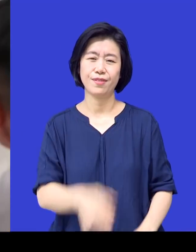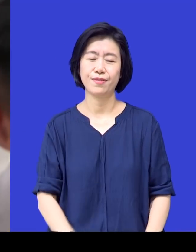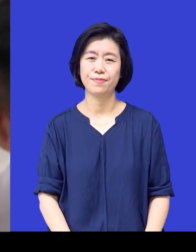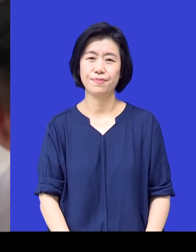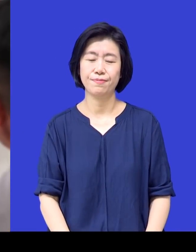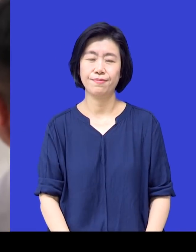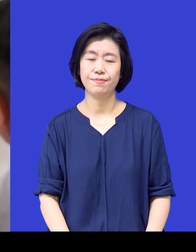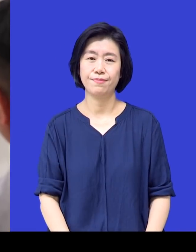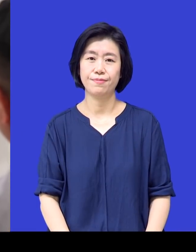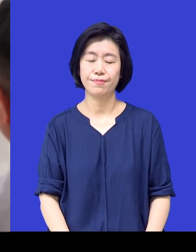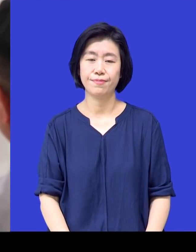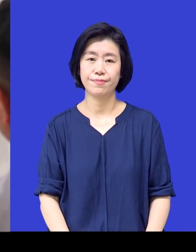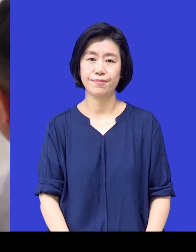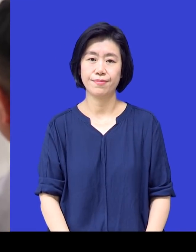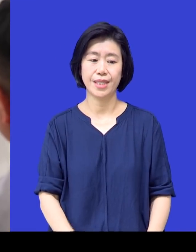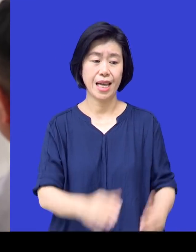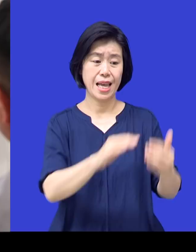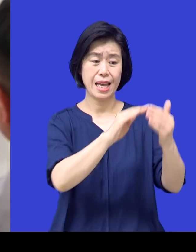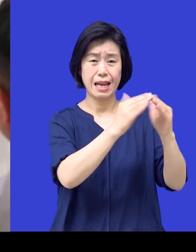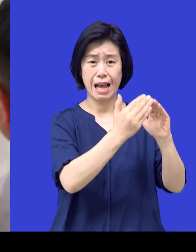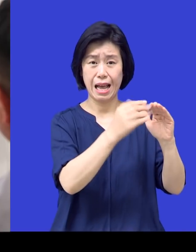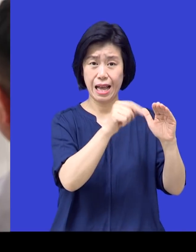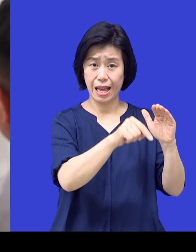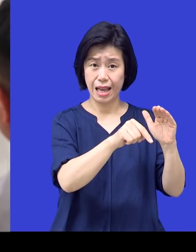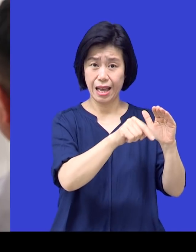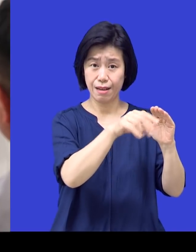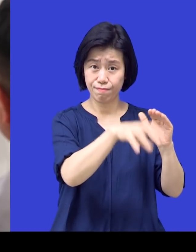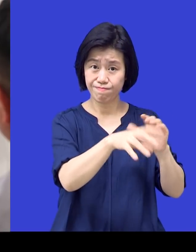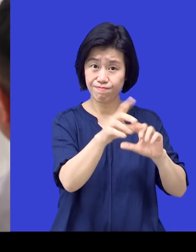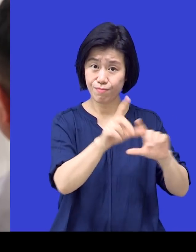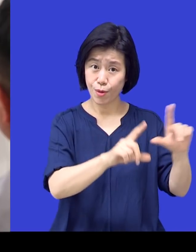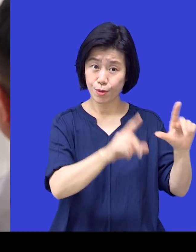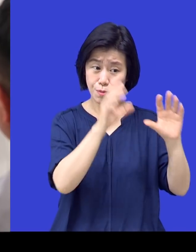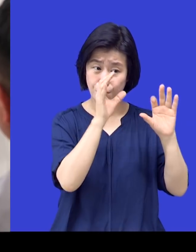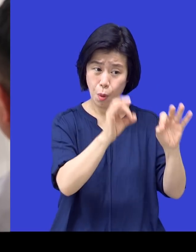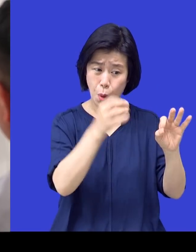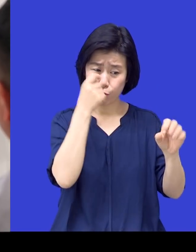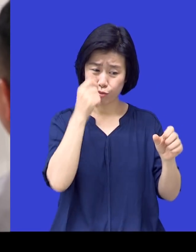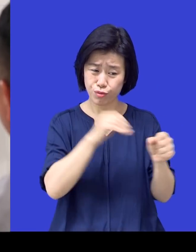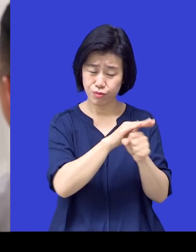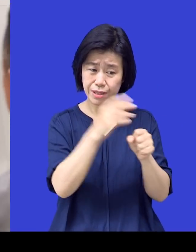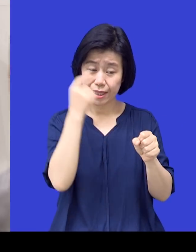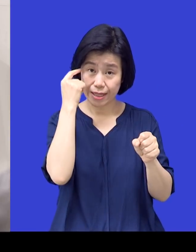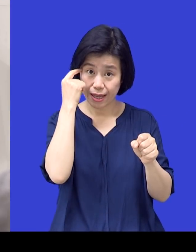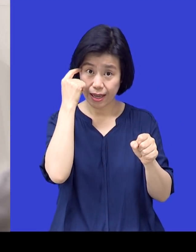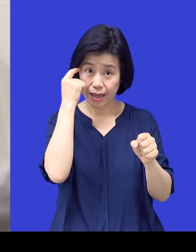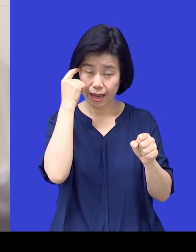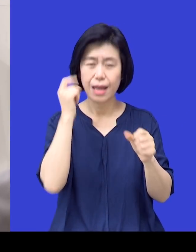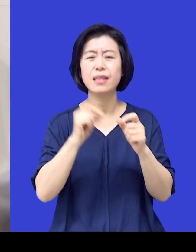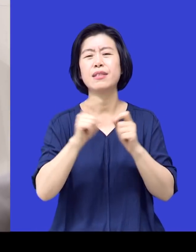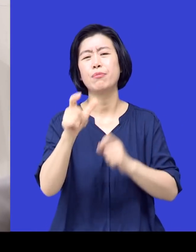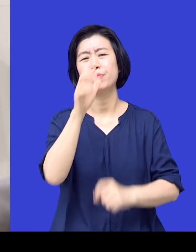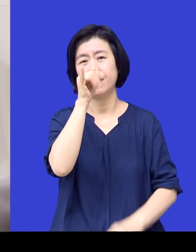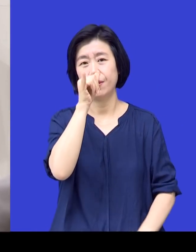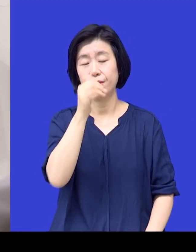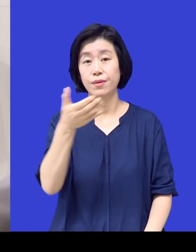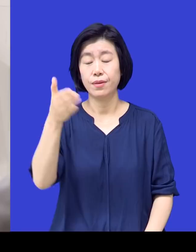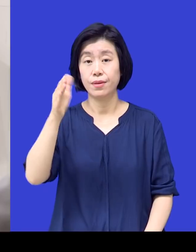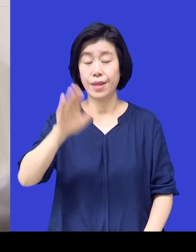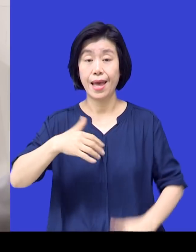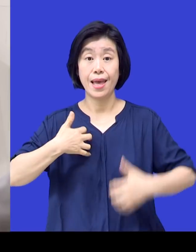분들이 이 가난의 현지를 보고 다 동정심은 가져요. 네네네. 근데 뭐에